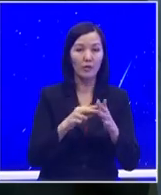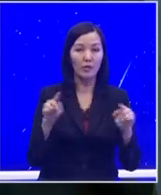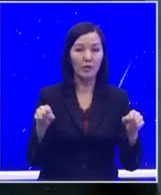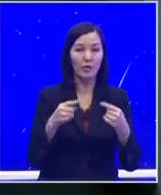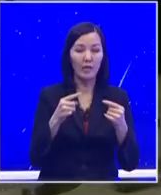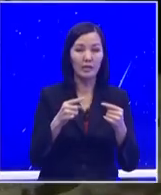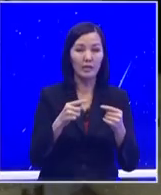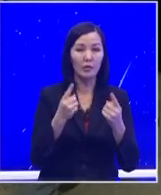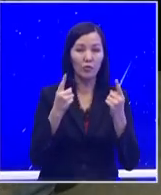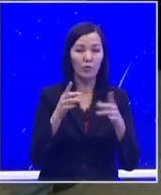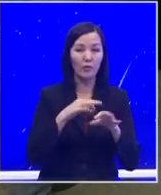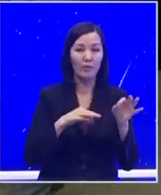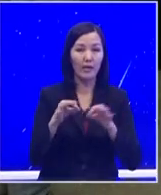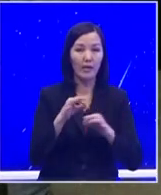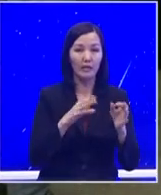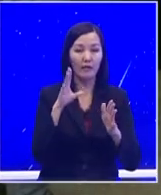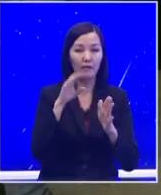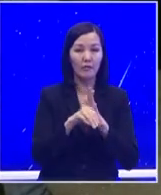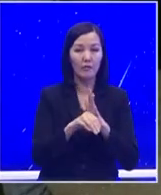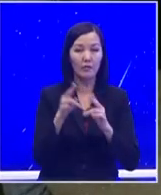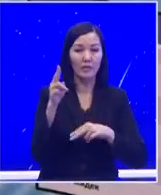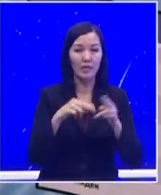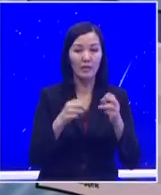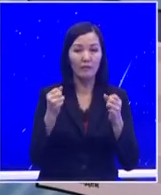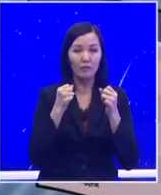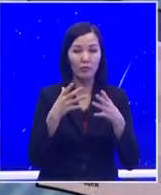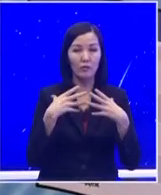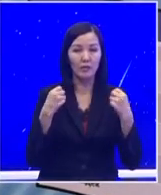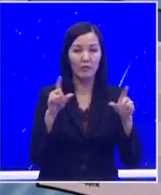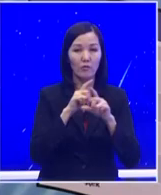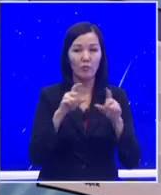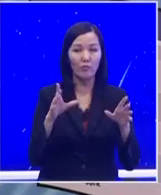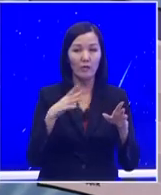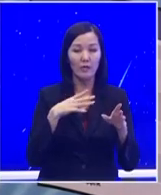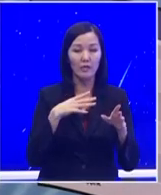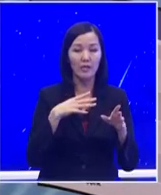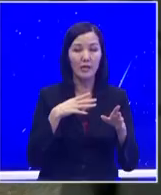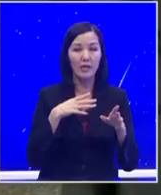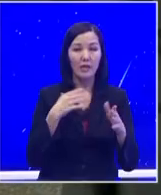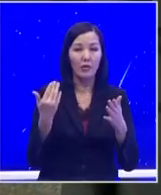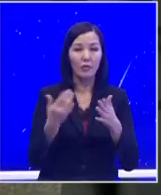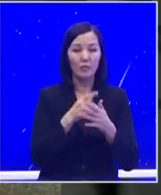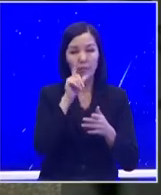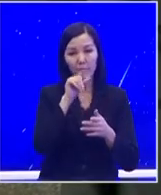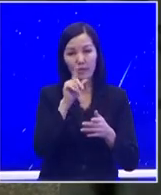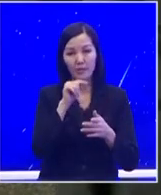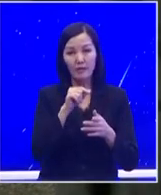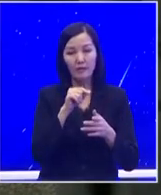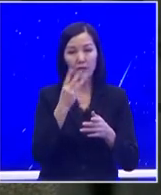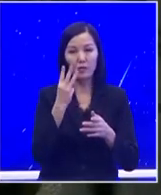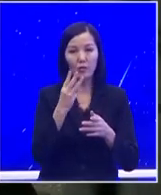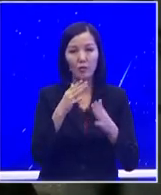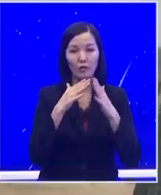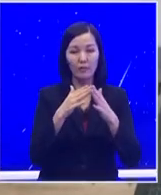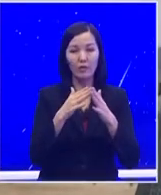реализация ряда крупных проектов. В их числе строительство физкультурно-оздоровительного комплекса, новой птицфабрики и сразу трех